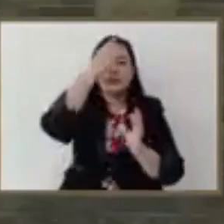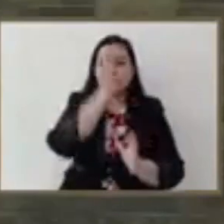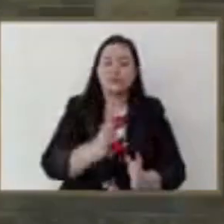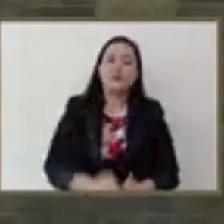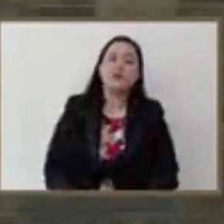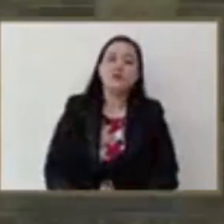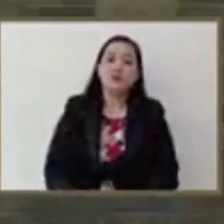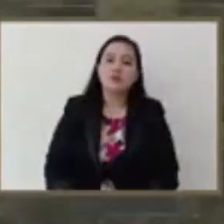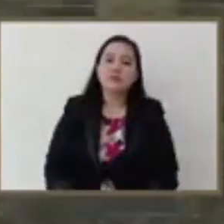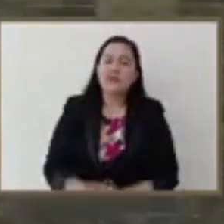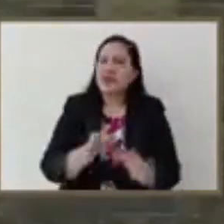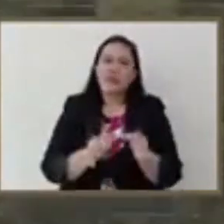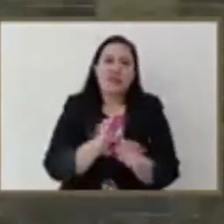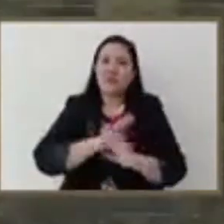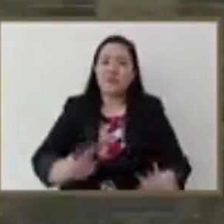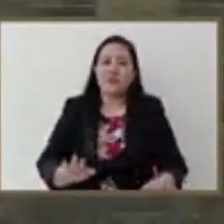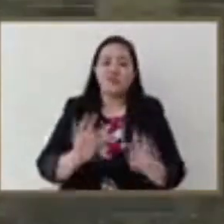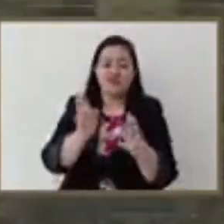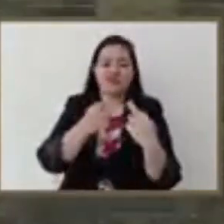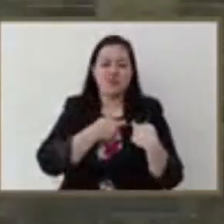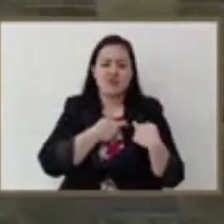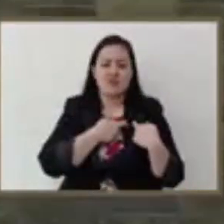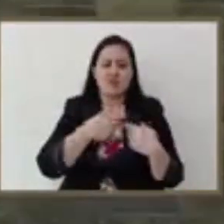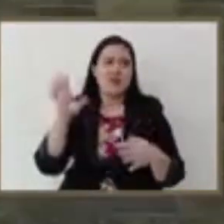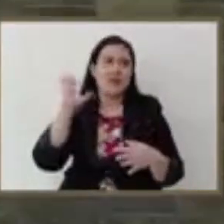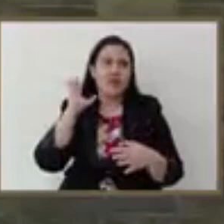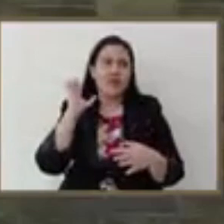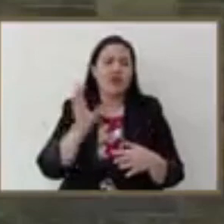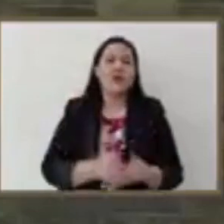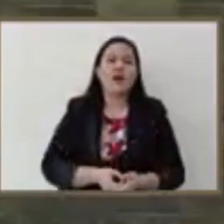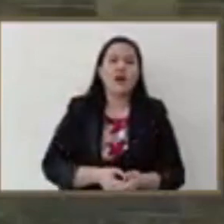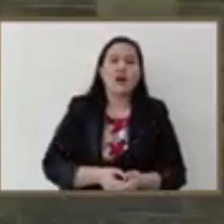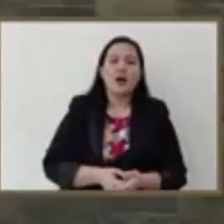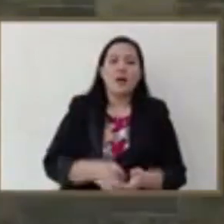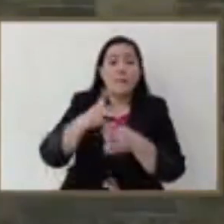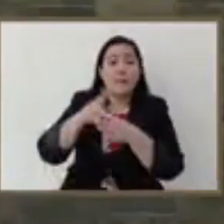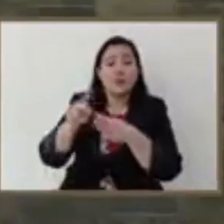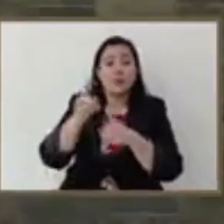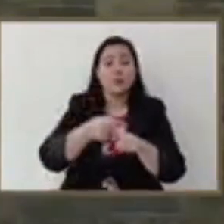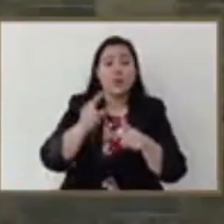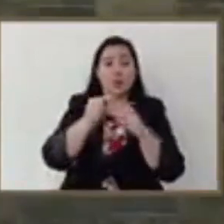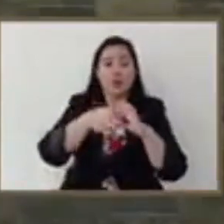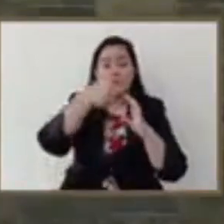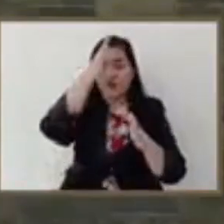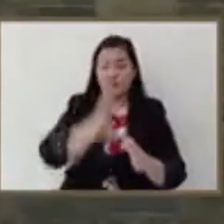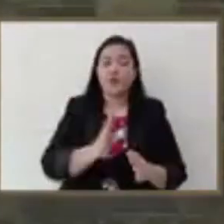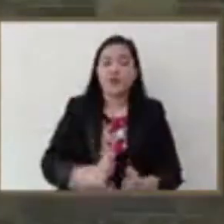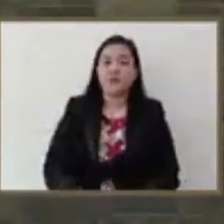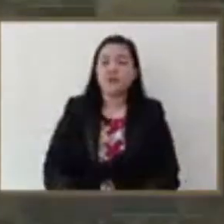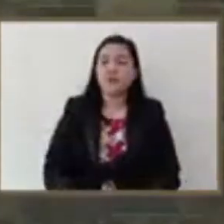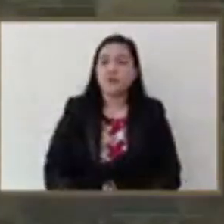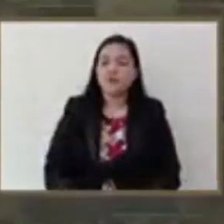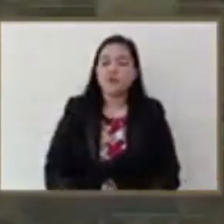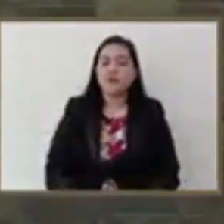mga prinsipyo, pamamaraan ng Diyos mula sa kanyang salita. And that is exactly what God wants us to do. You see,